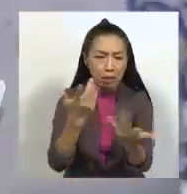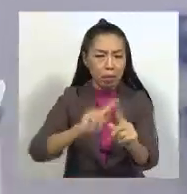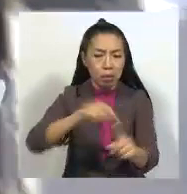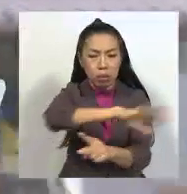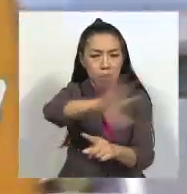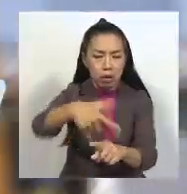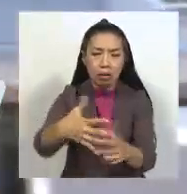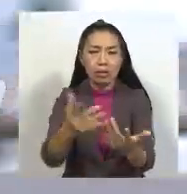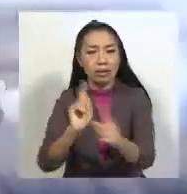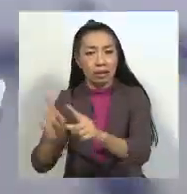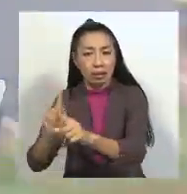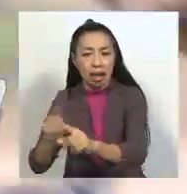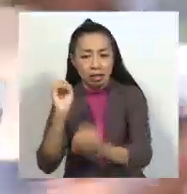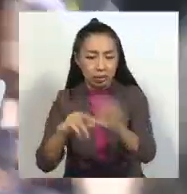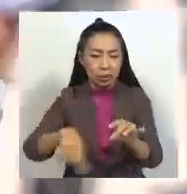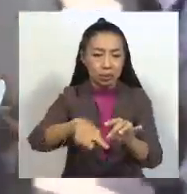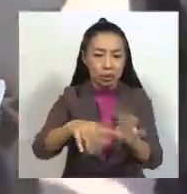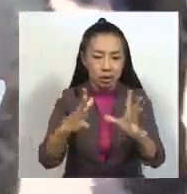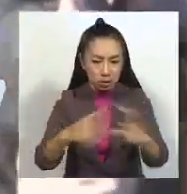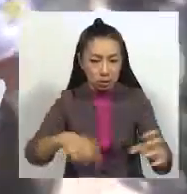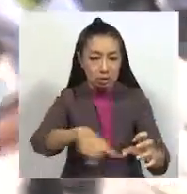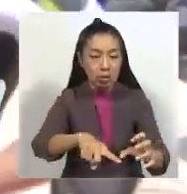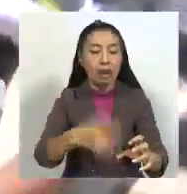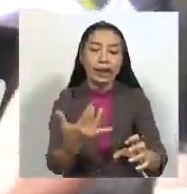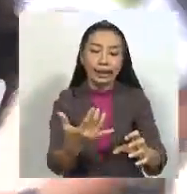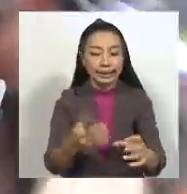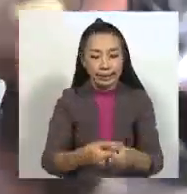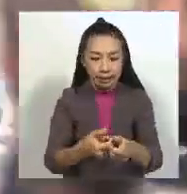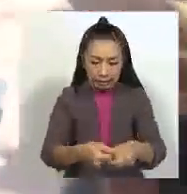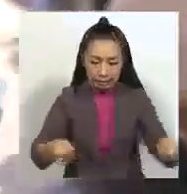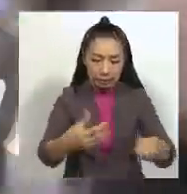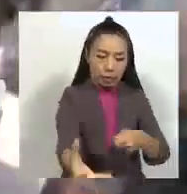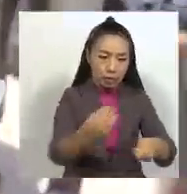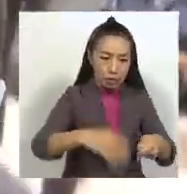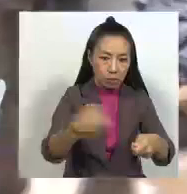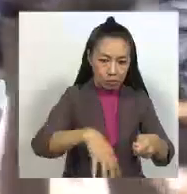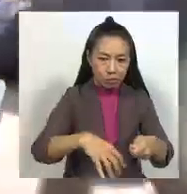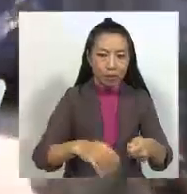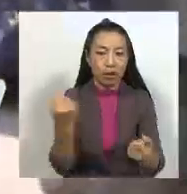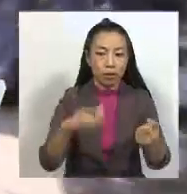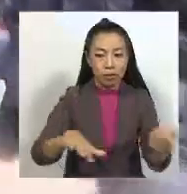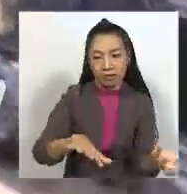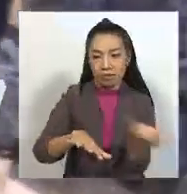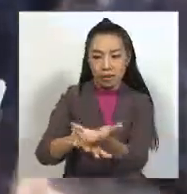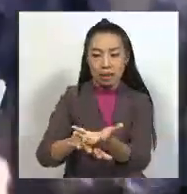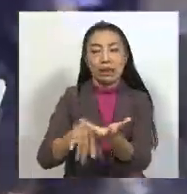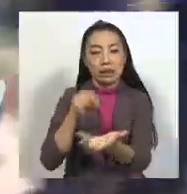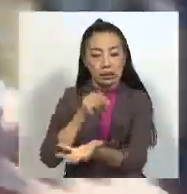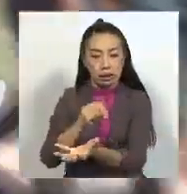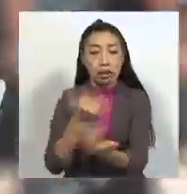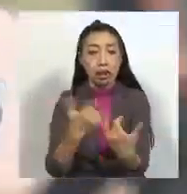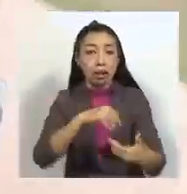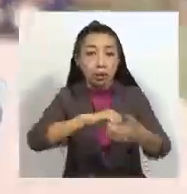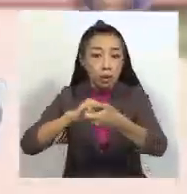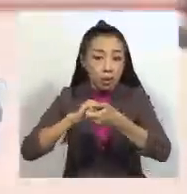เครื่องใช้ทางการแพทย์บางส่วนนะครับตอนนี้ก็ได้รับความเสียหายแบบนี้นะครับได้รับความร่วมมือจ